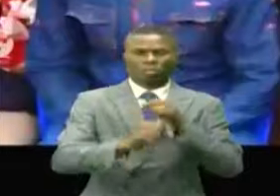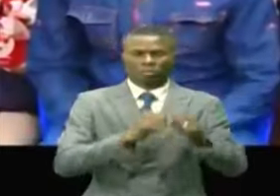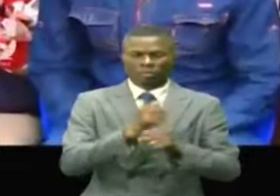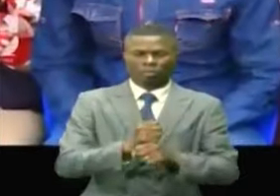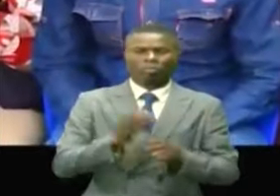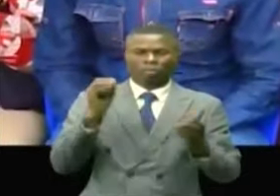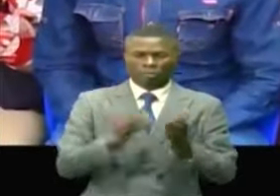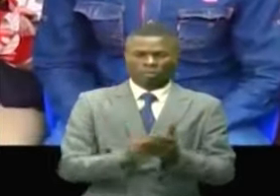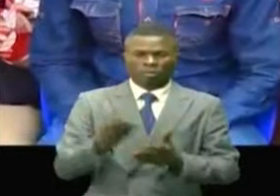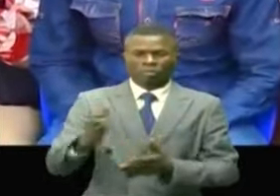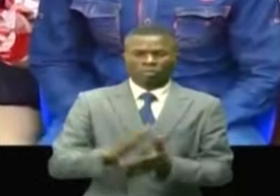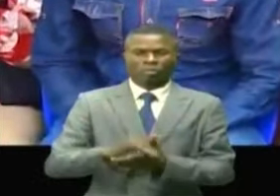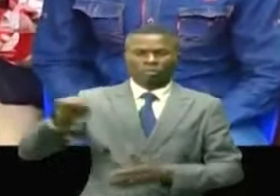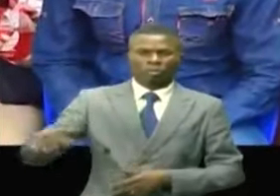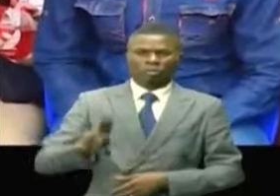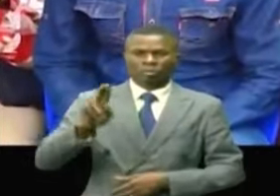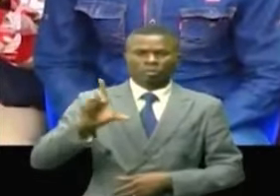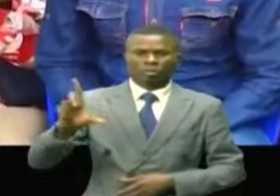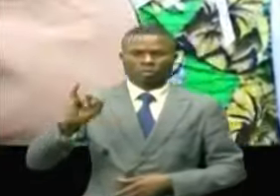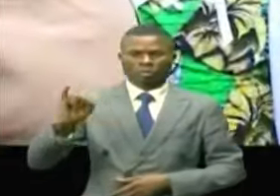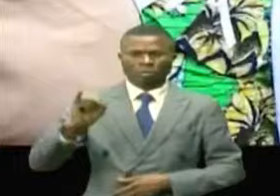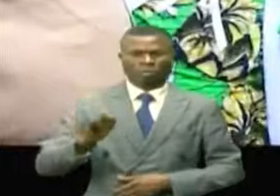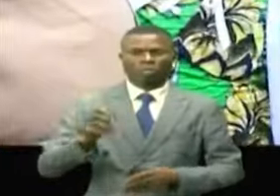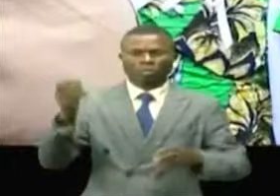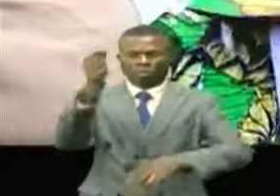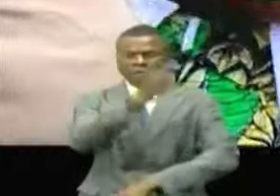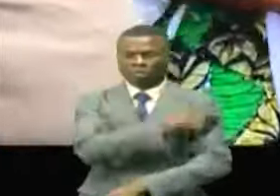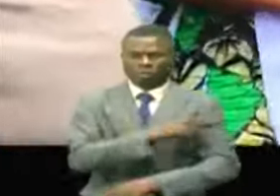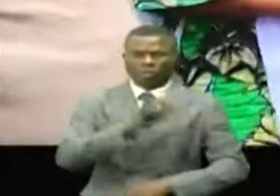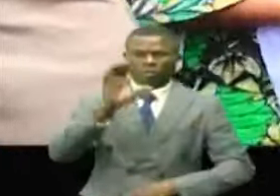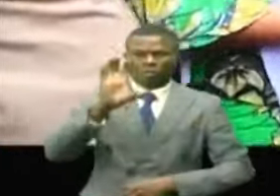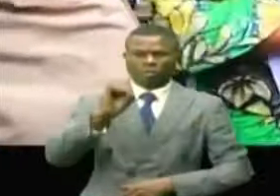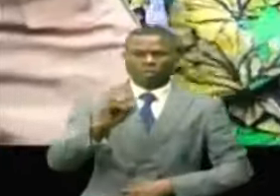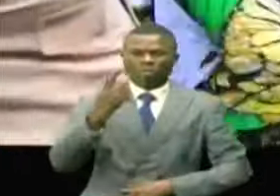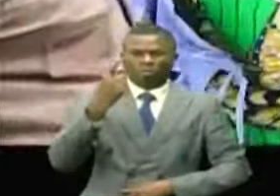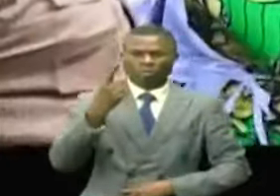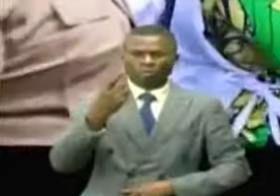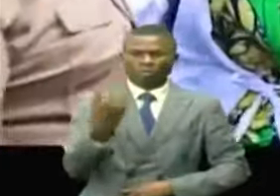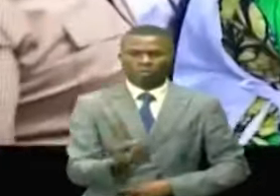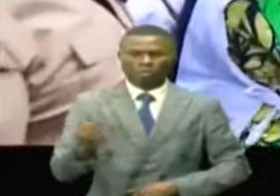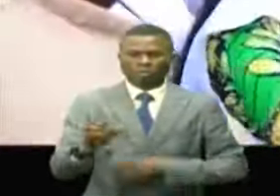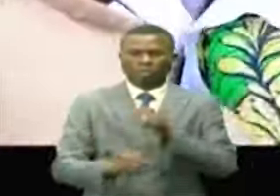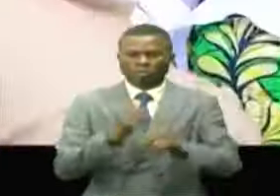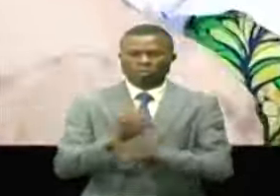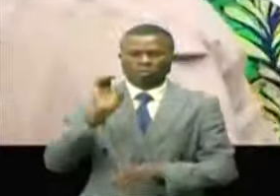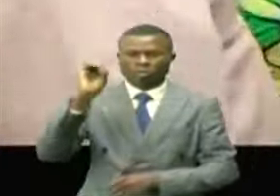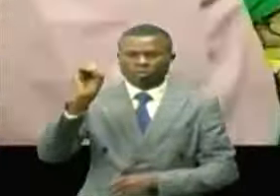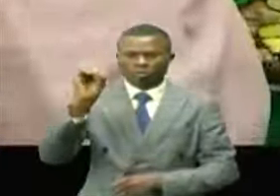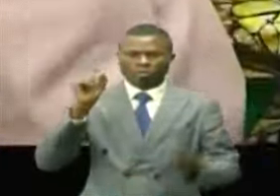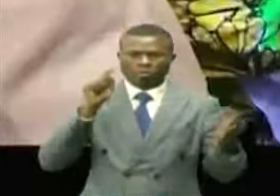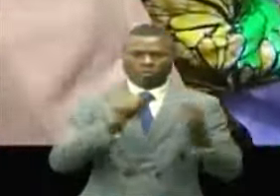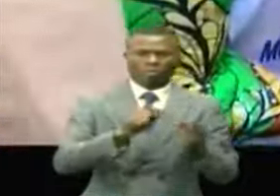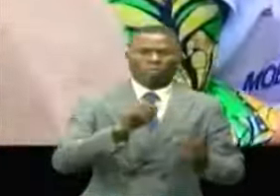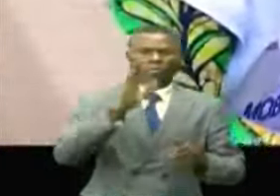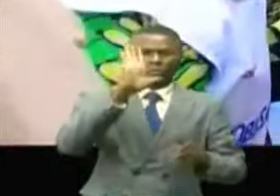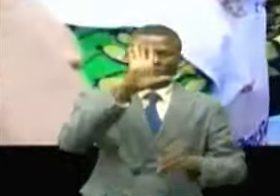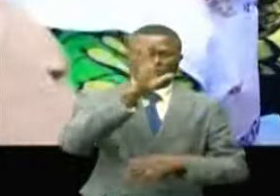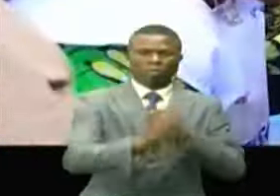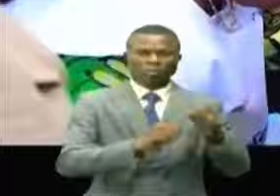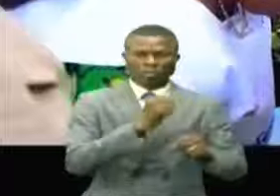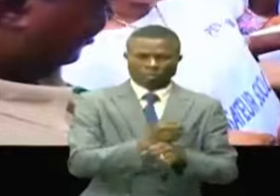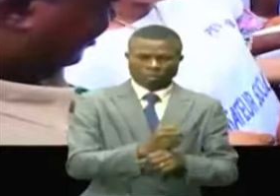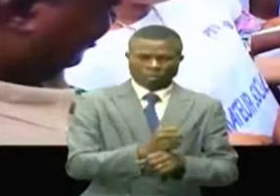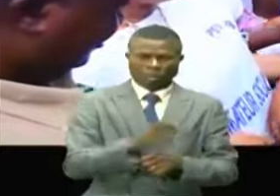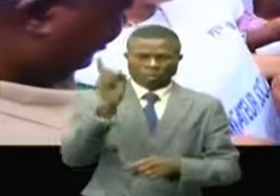occasion Julie Kalenga a vacciné 51 enfants dont l'âge varie de 0 à 59 mois dont